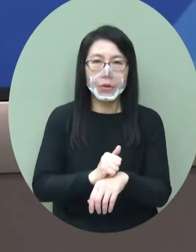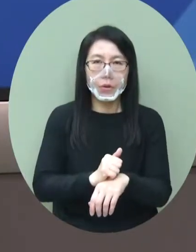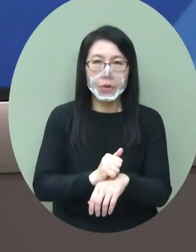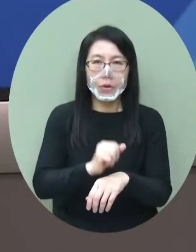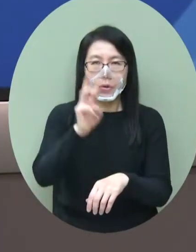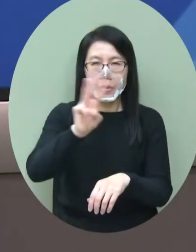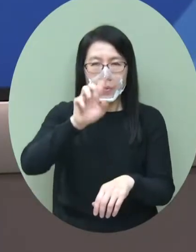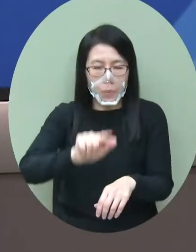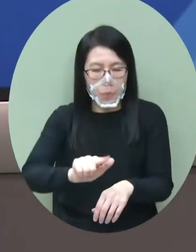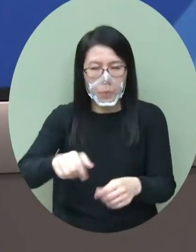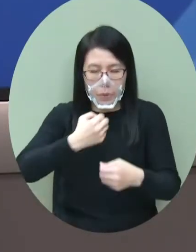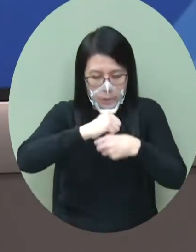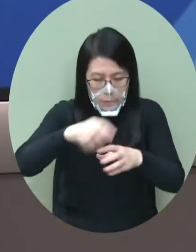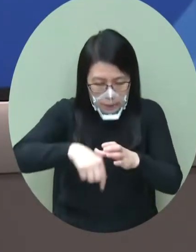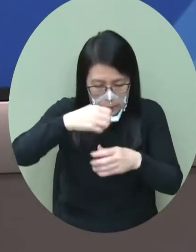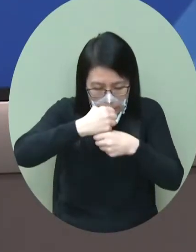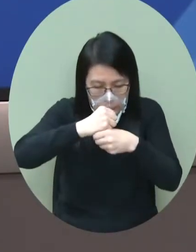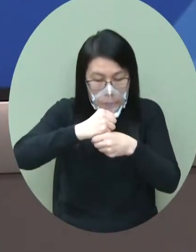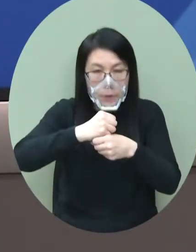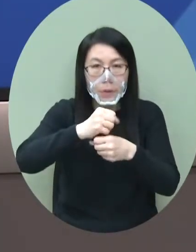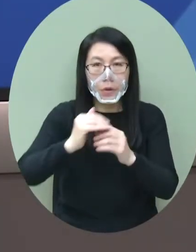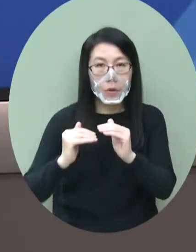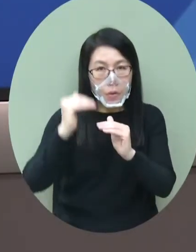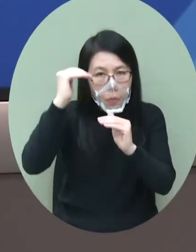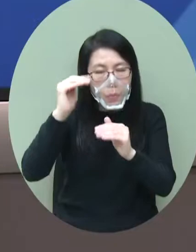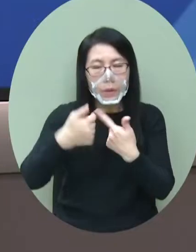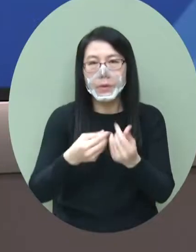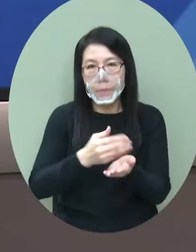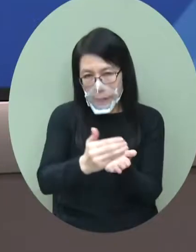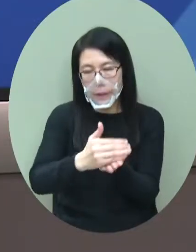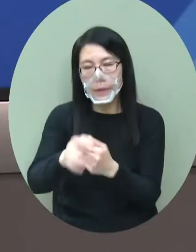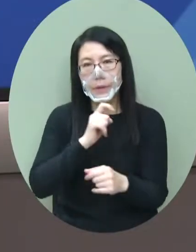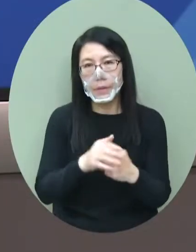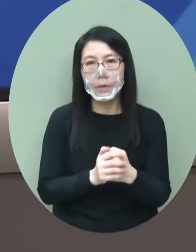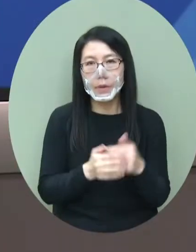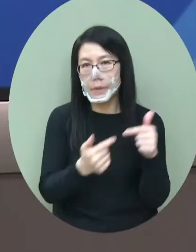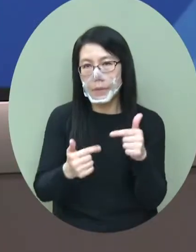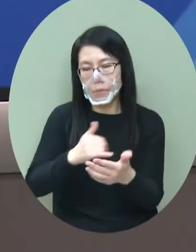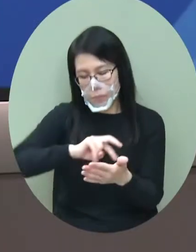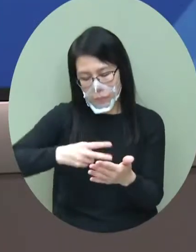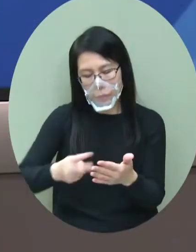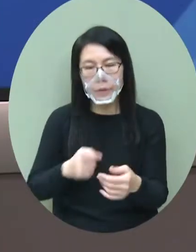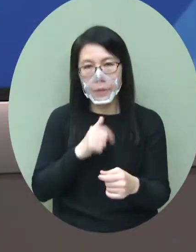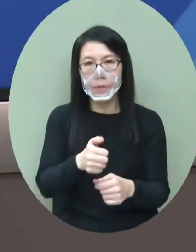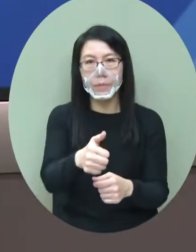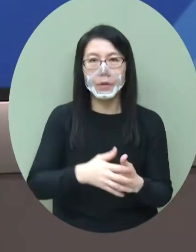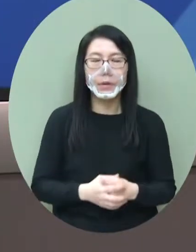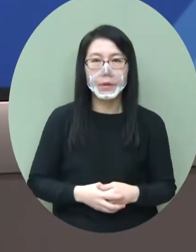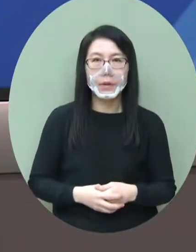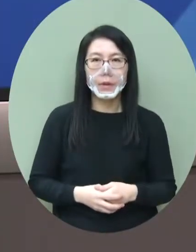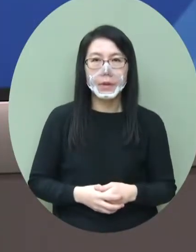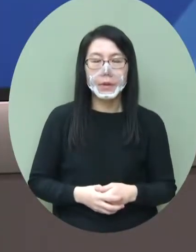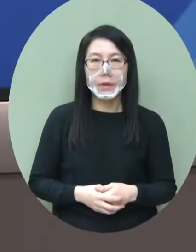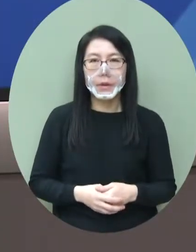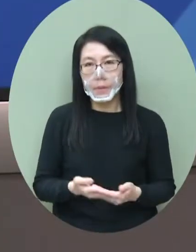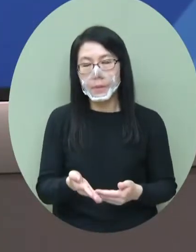能在污水检测这个含毒量比较高的时候呢，我们也会派发的。所以呢，是在不断的调整